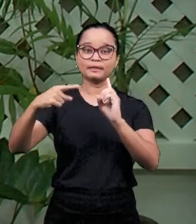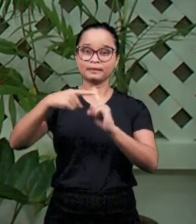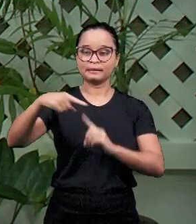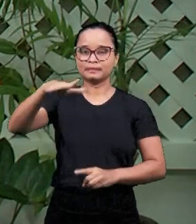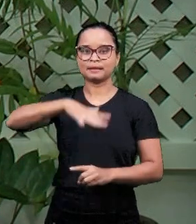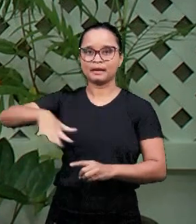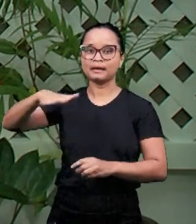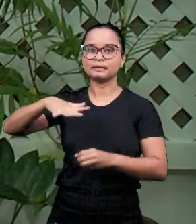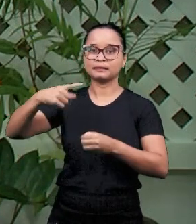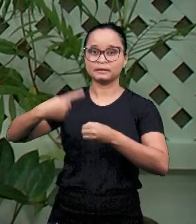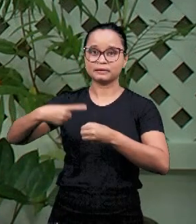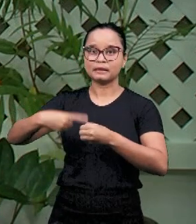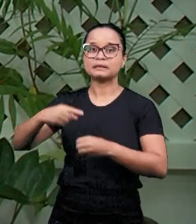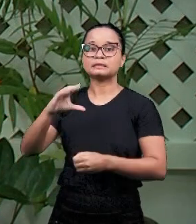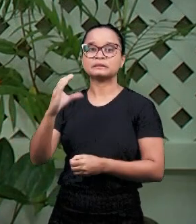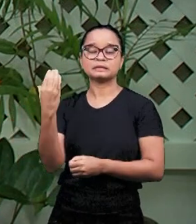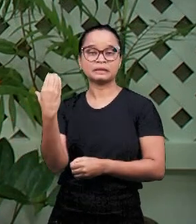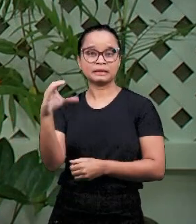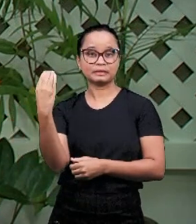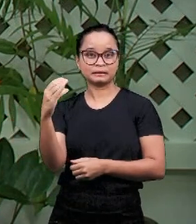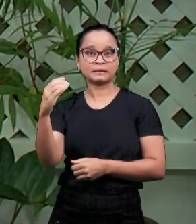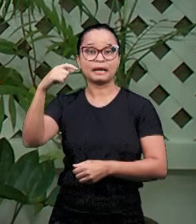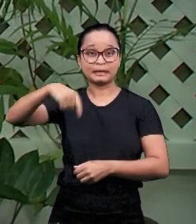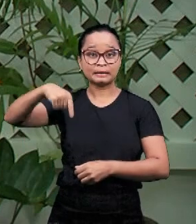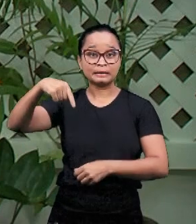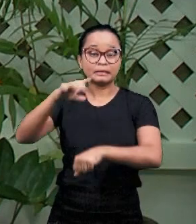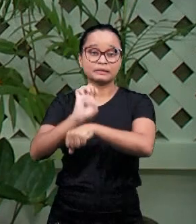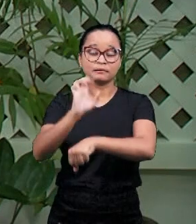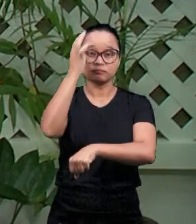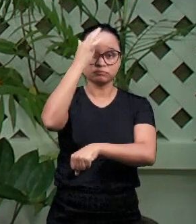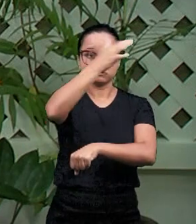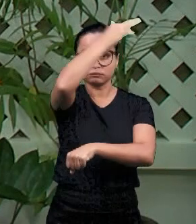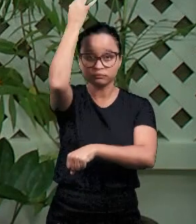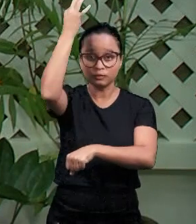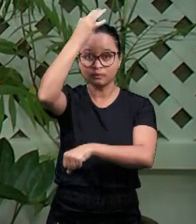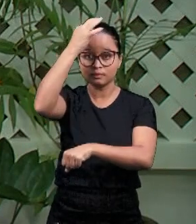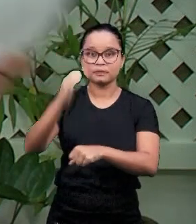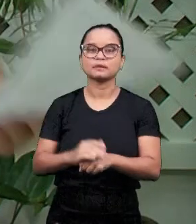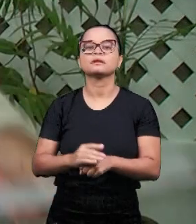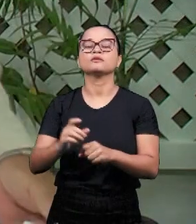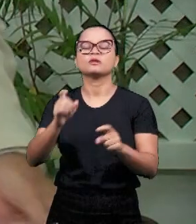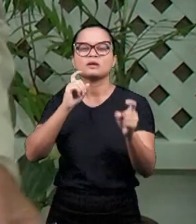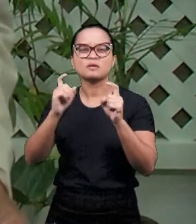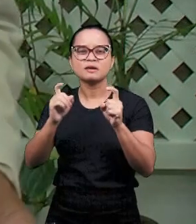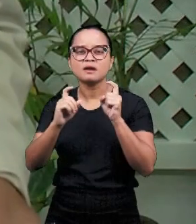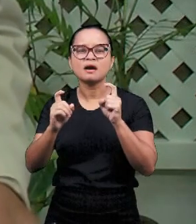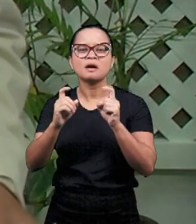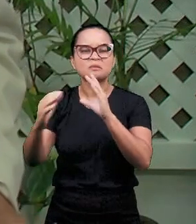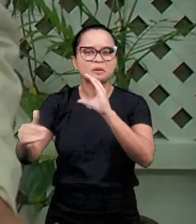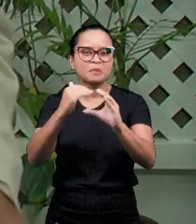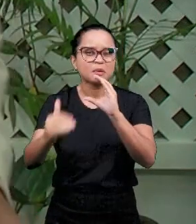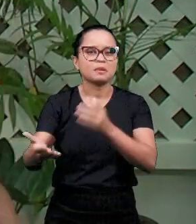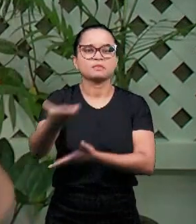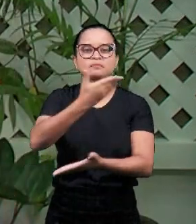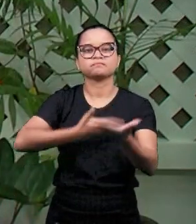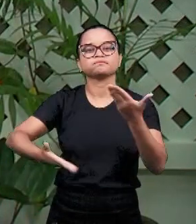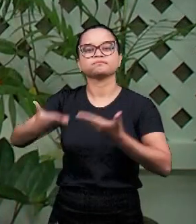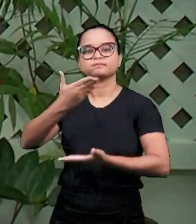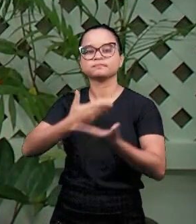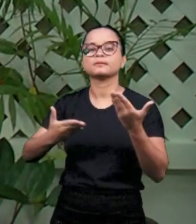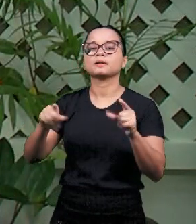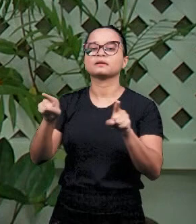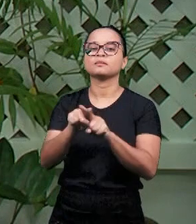églises de cette région de Cariacica font partie de cette réunion et